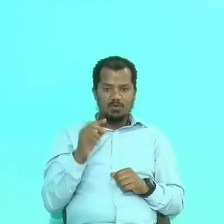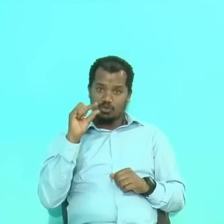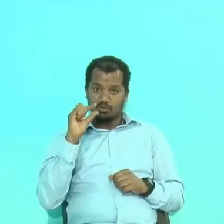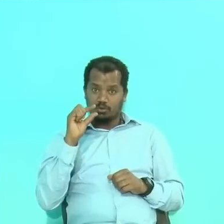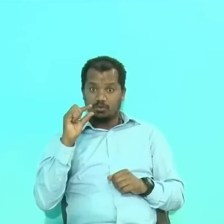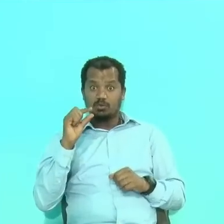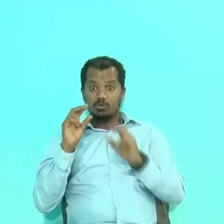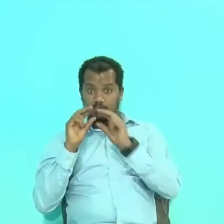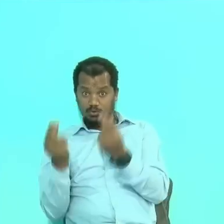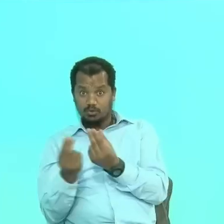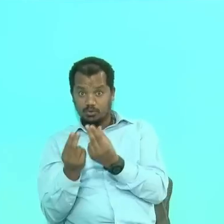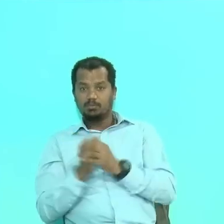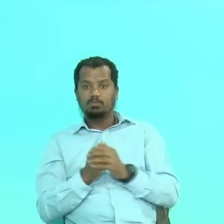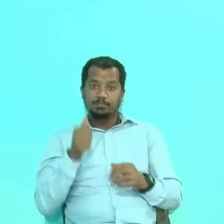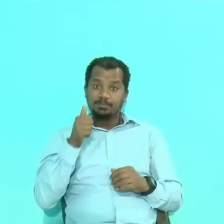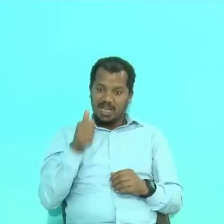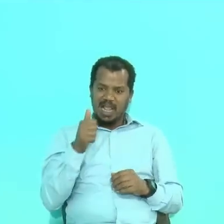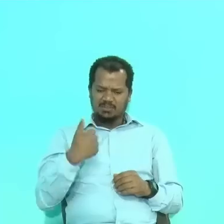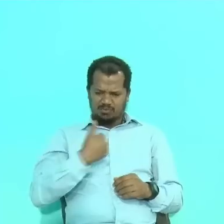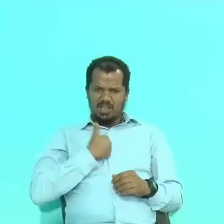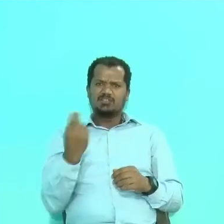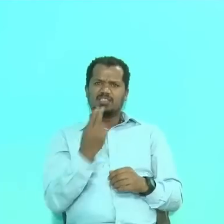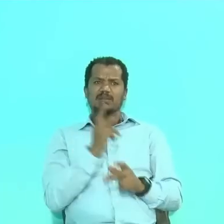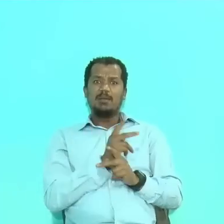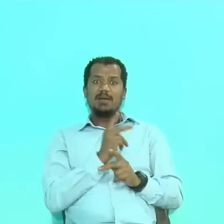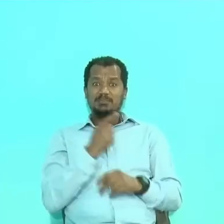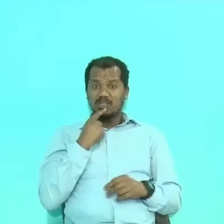የተሰኑ ቡድኖች የራሳቸውን ጥቅም ለማስጠበቅ ሲሉ